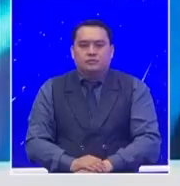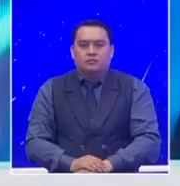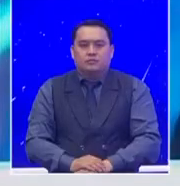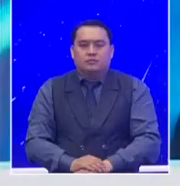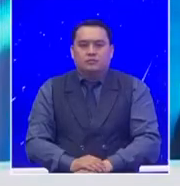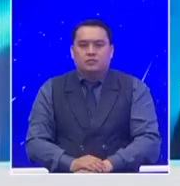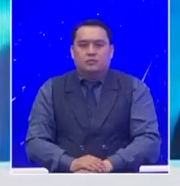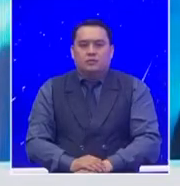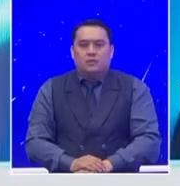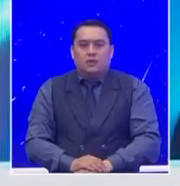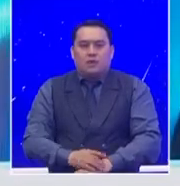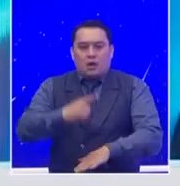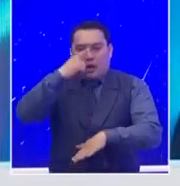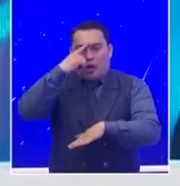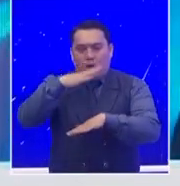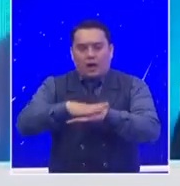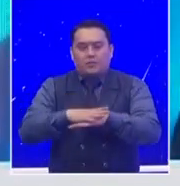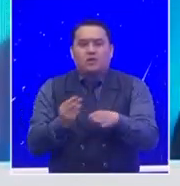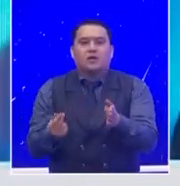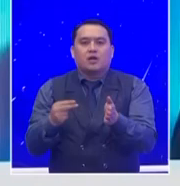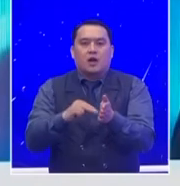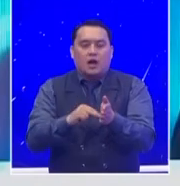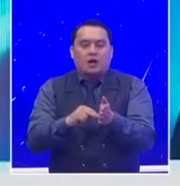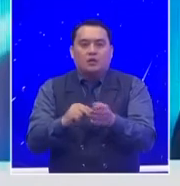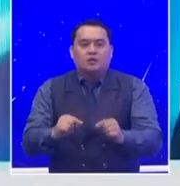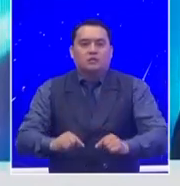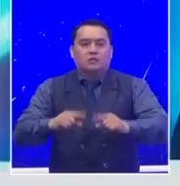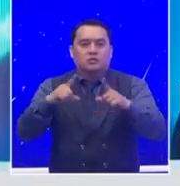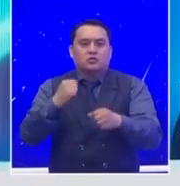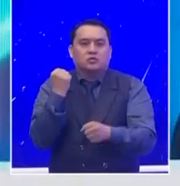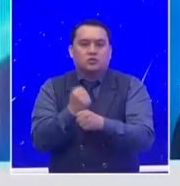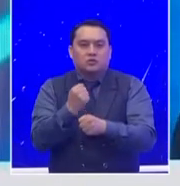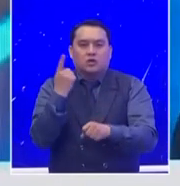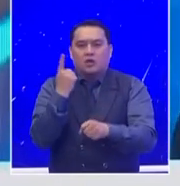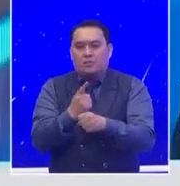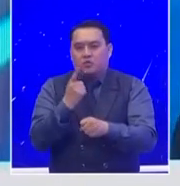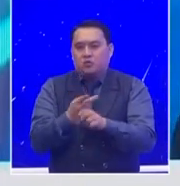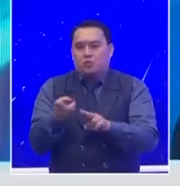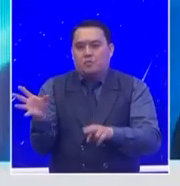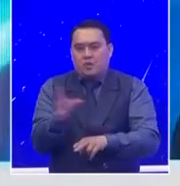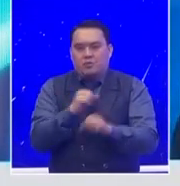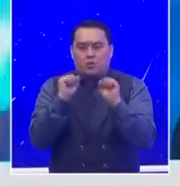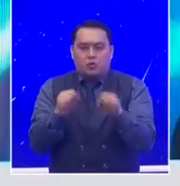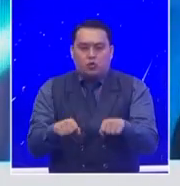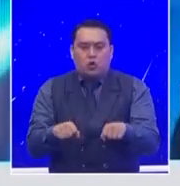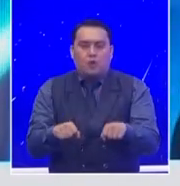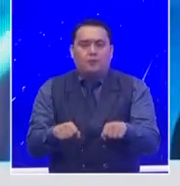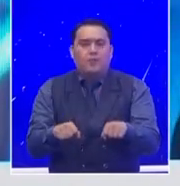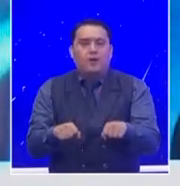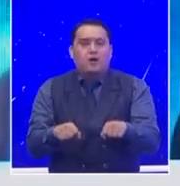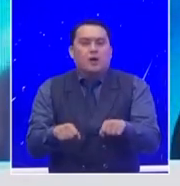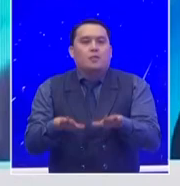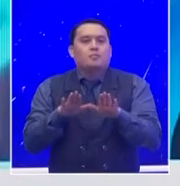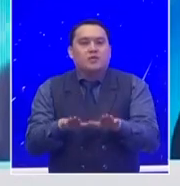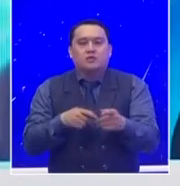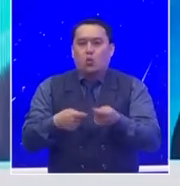Бұл әкімдіктерге бағалардың ауытқуларына жедел ден қоюға мүмкіндік беретін болады. Жергілікті